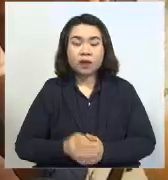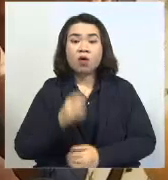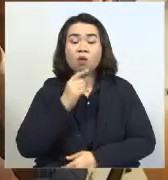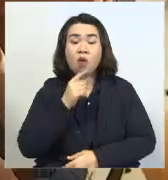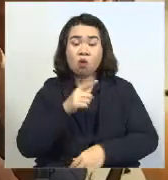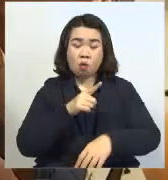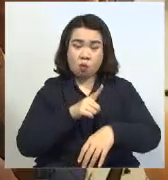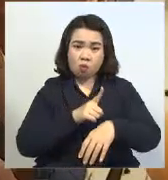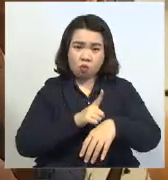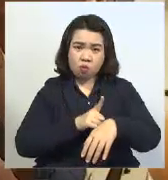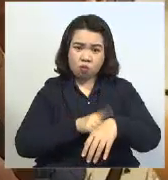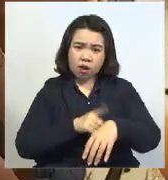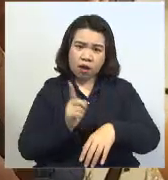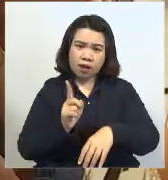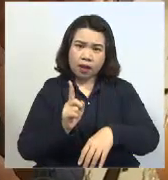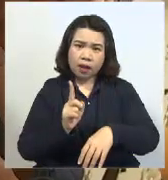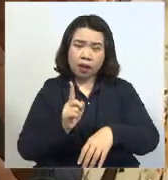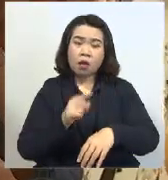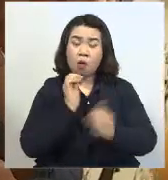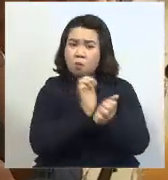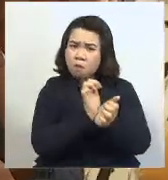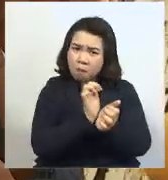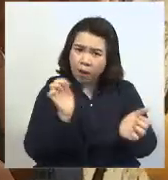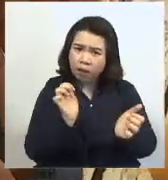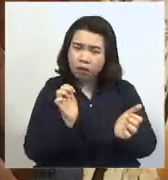ลานะที่มันปล่อยตัวไปนะ